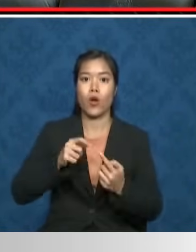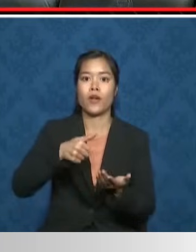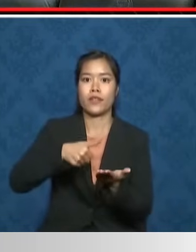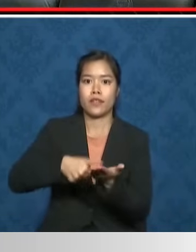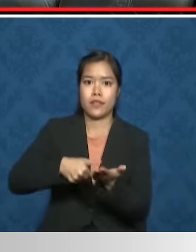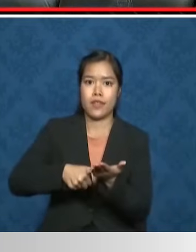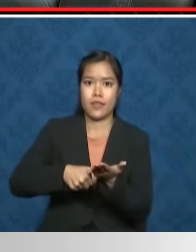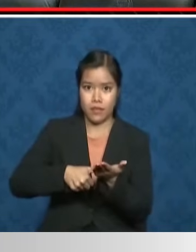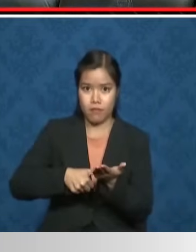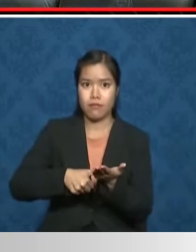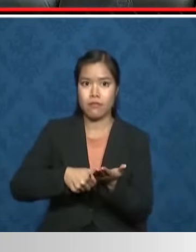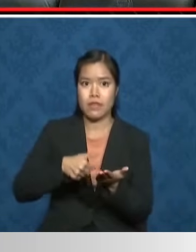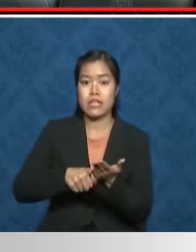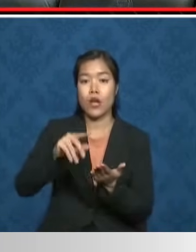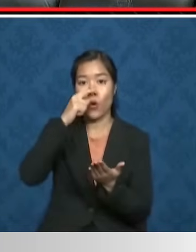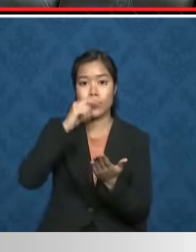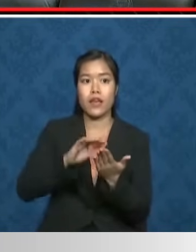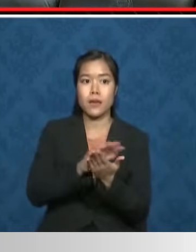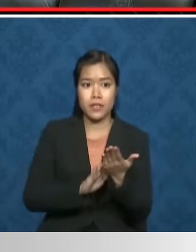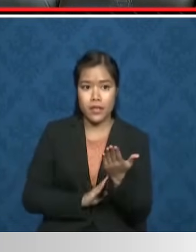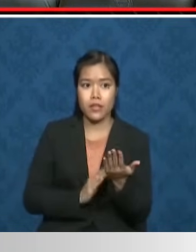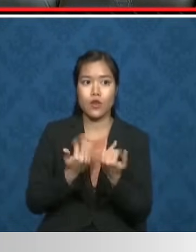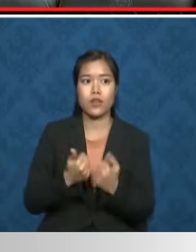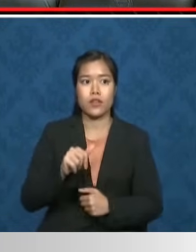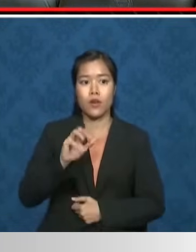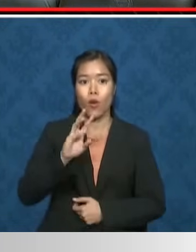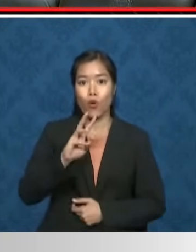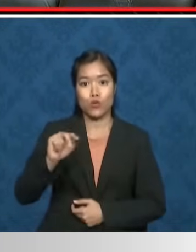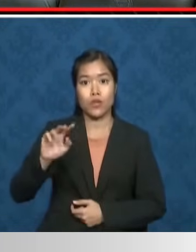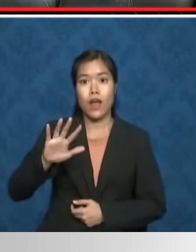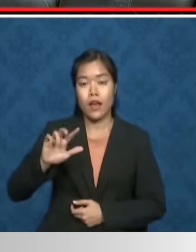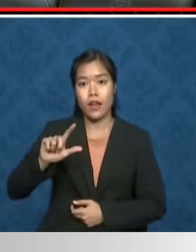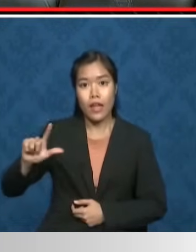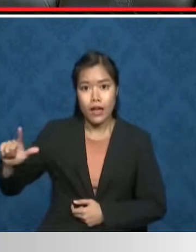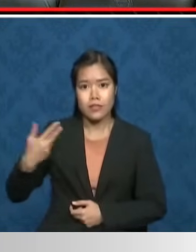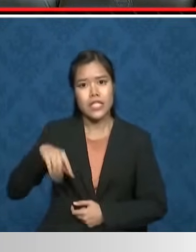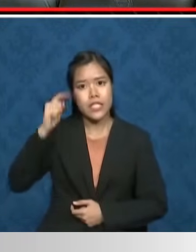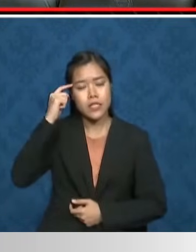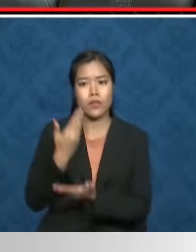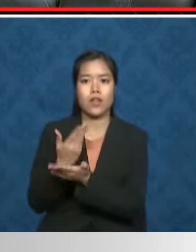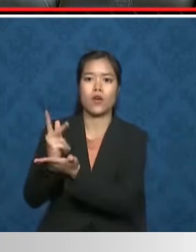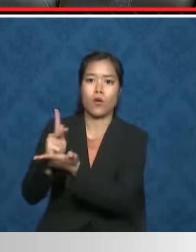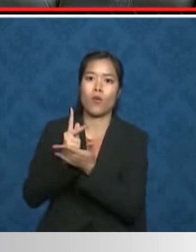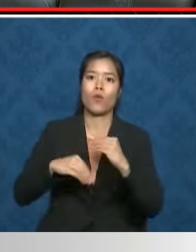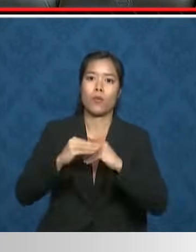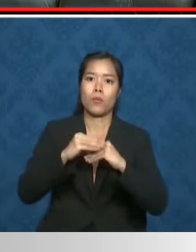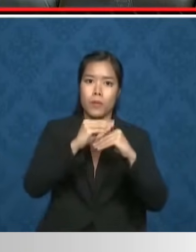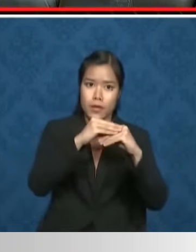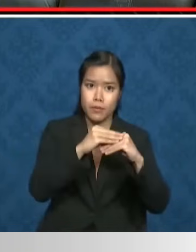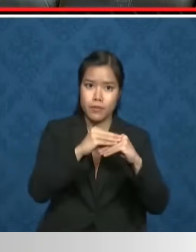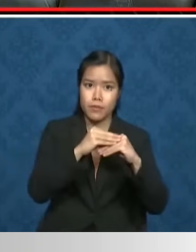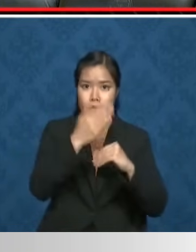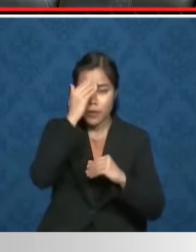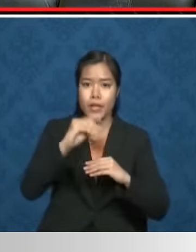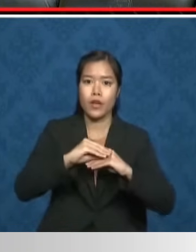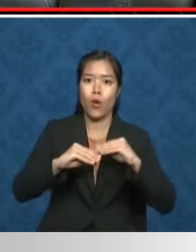อยู่ประมาณ11ล้านล้านบาทคิดเป็น 62% ของ GDP และมีแนวโน้มที่จะกู้เพิ่มมากยิ่งขึ้นจากการขาดดุลและการทำโคร